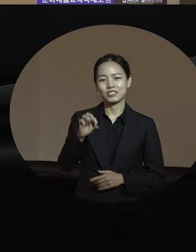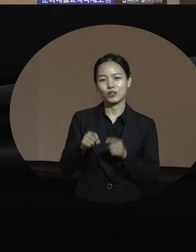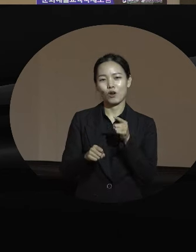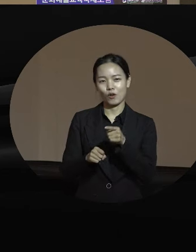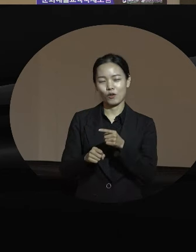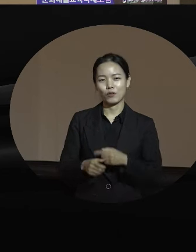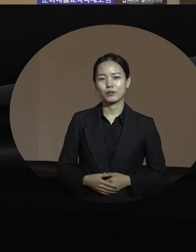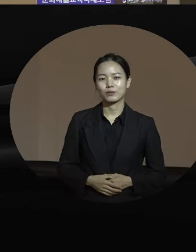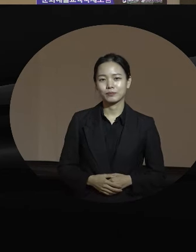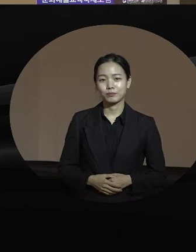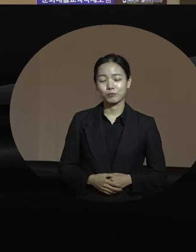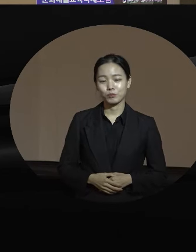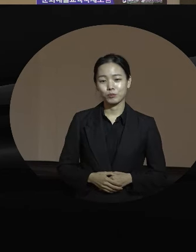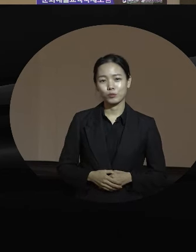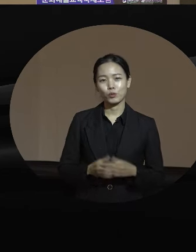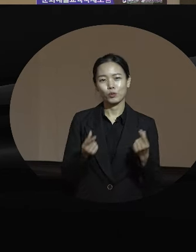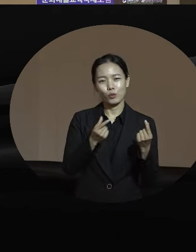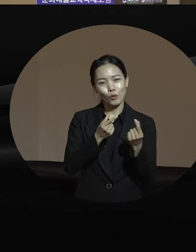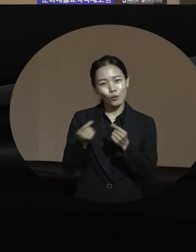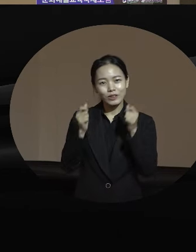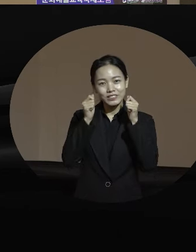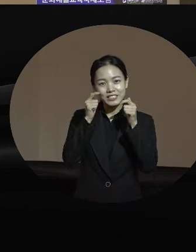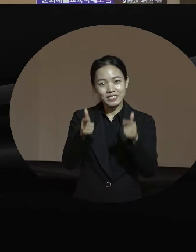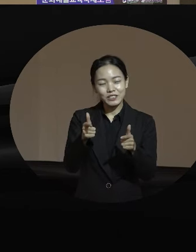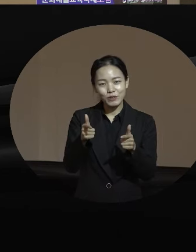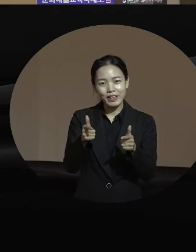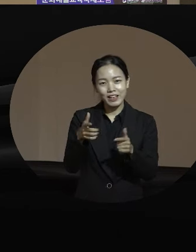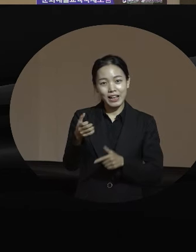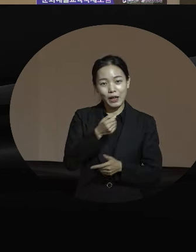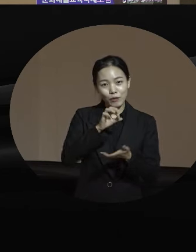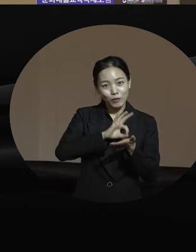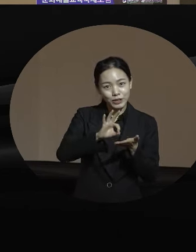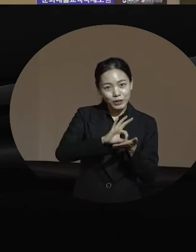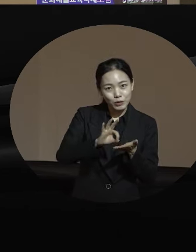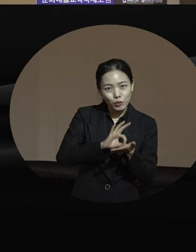접근성은 모두가 동등하게 이용하거나 참여할 수 있는 기본 권리를 말합니다.